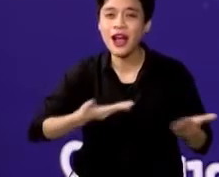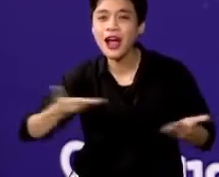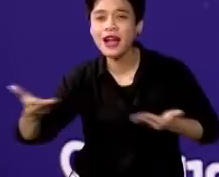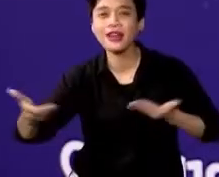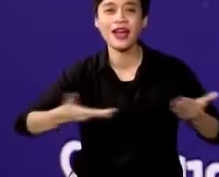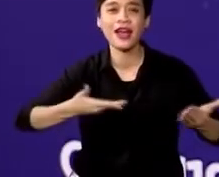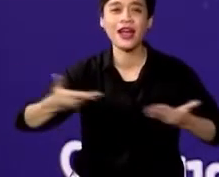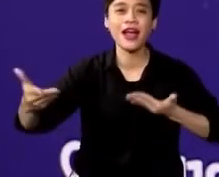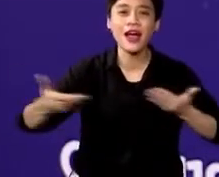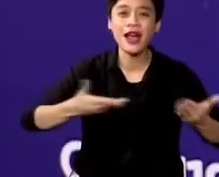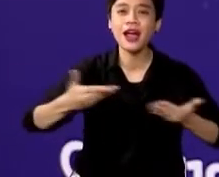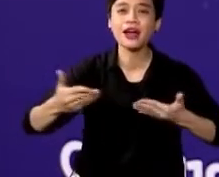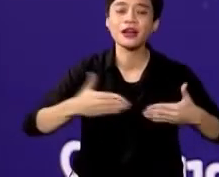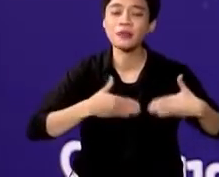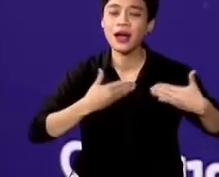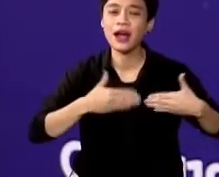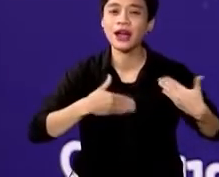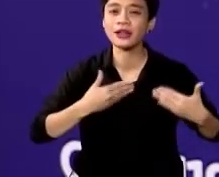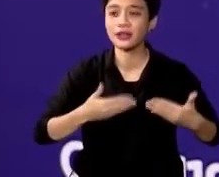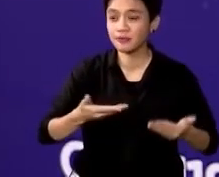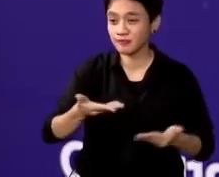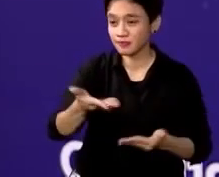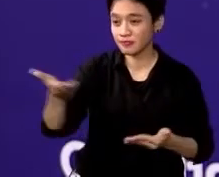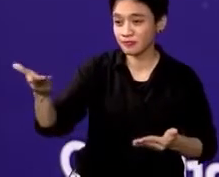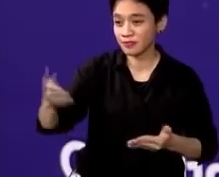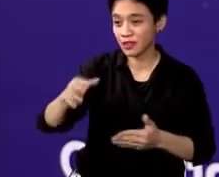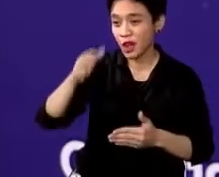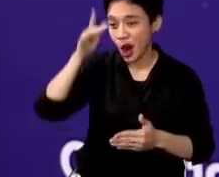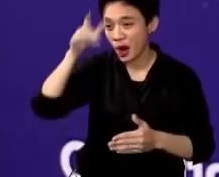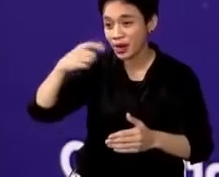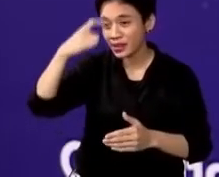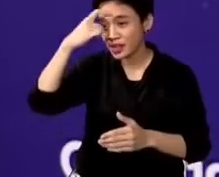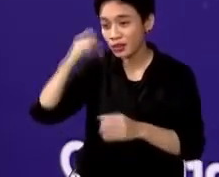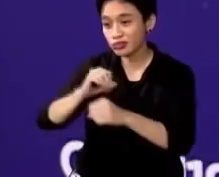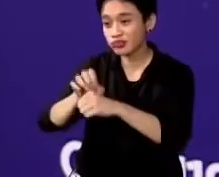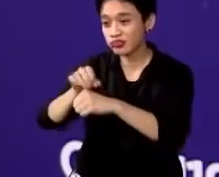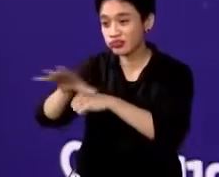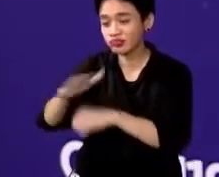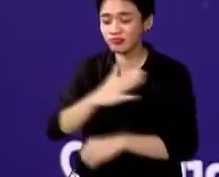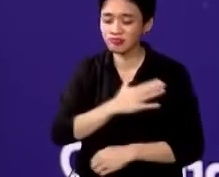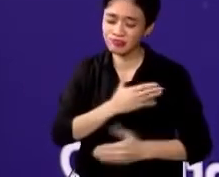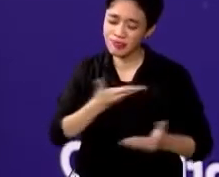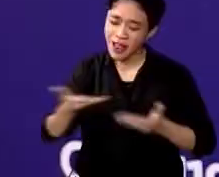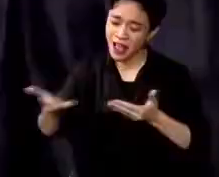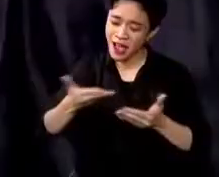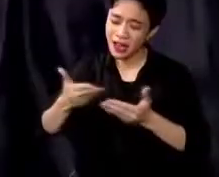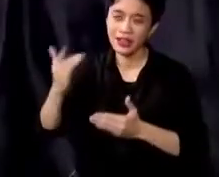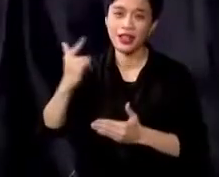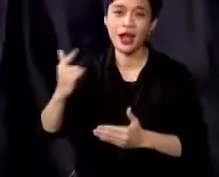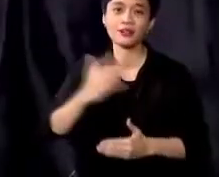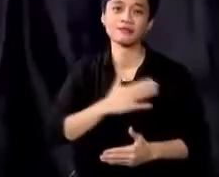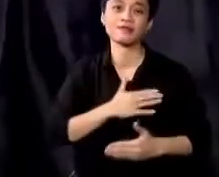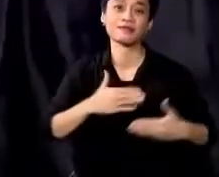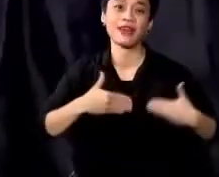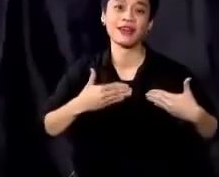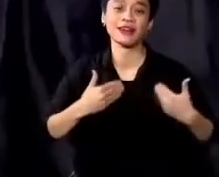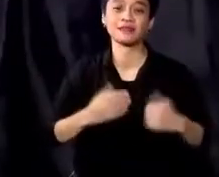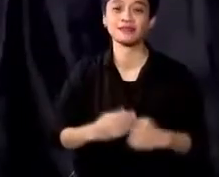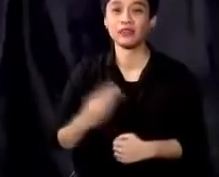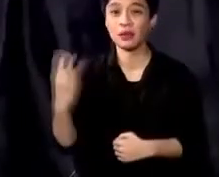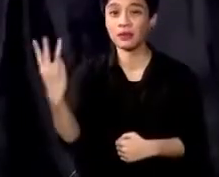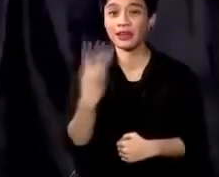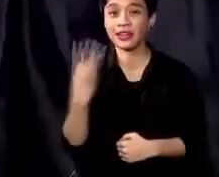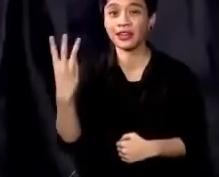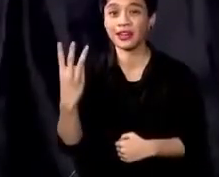terbaik ee pada pasien-pasien yang terkonfirmasi covid-19 baik terima kasih Dr tugas Dr